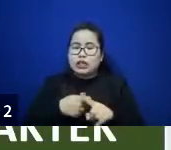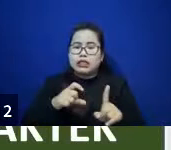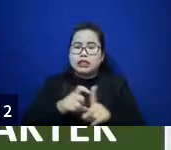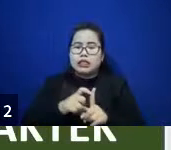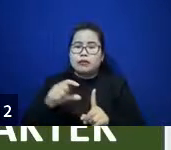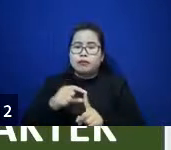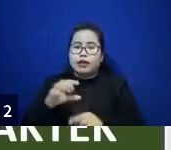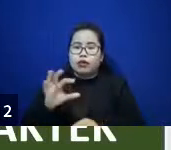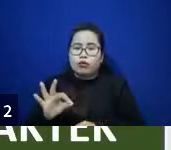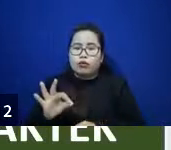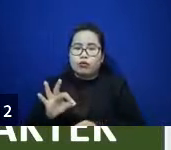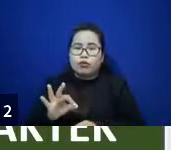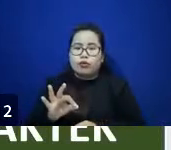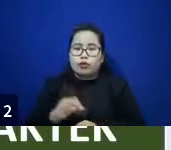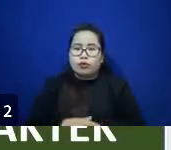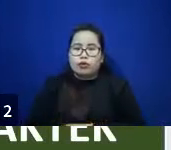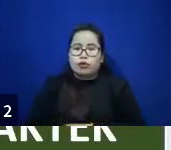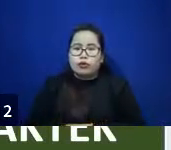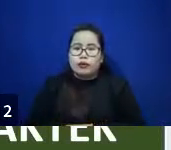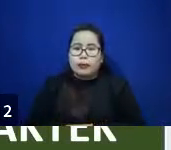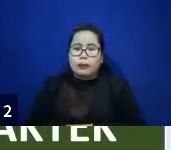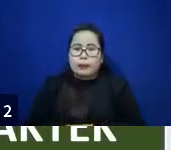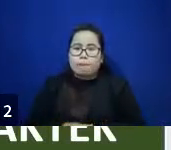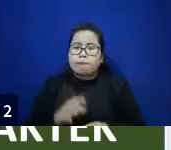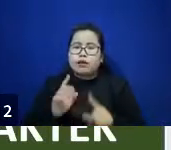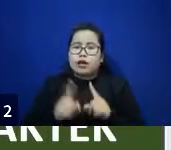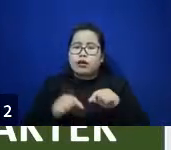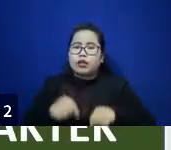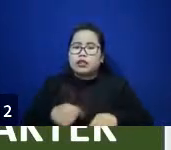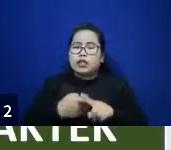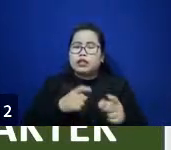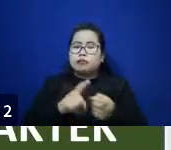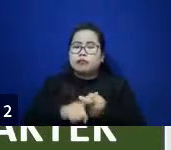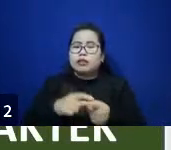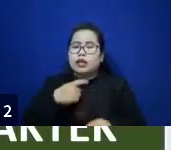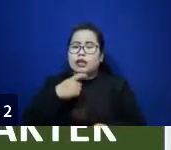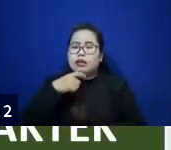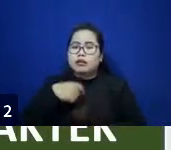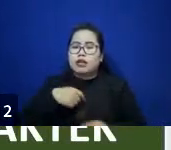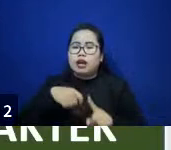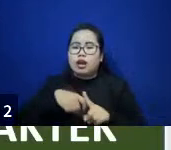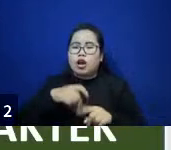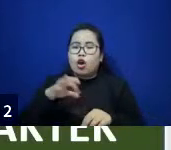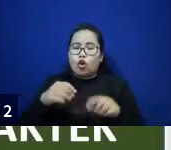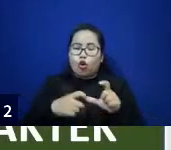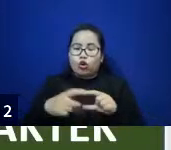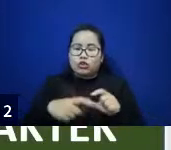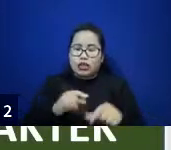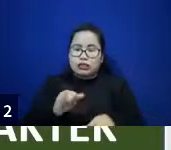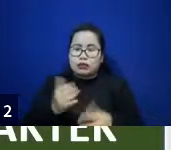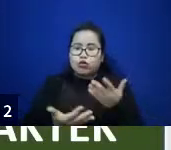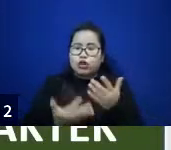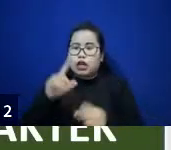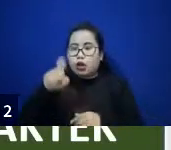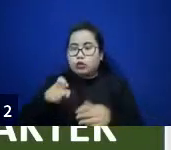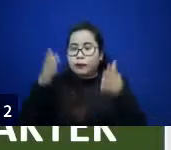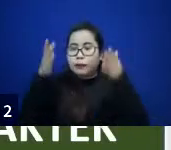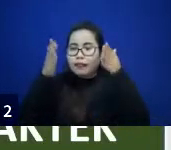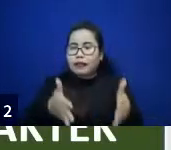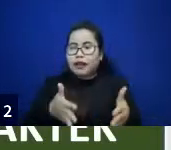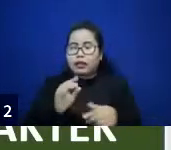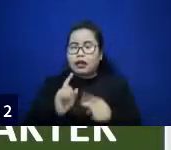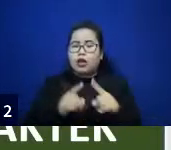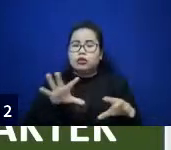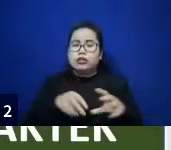seperti yang tadi disampaikan oleh rekan saya Kosasih mikir ya juga perlu diperhatikan juga bahwa dalam